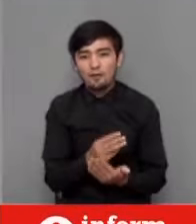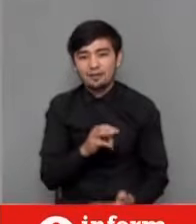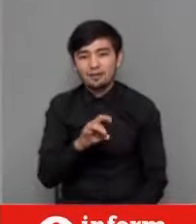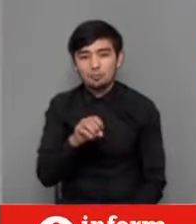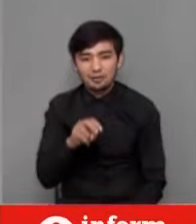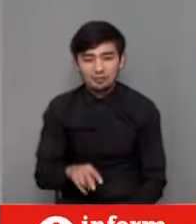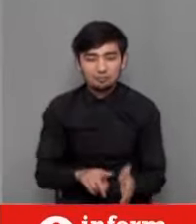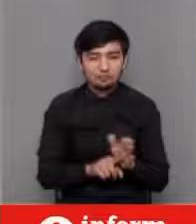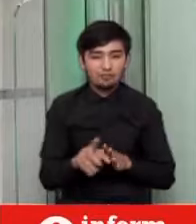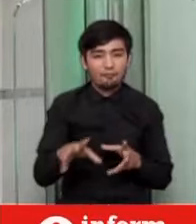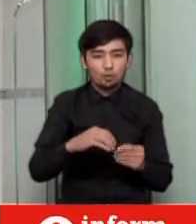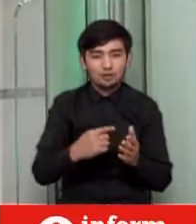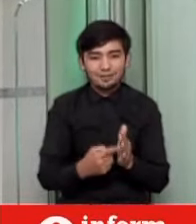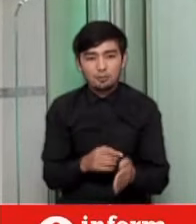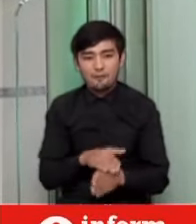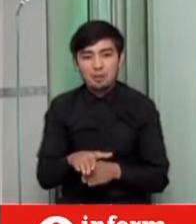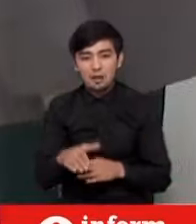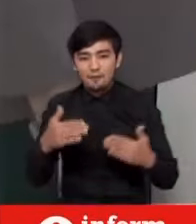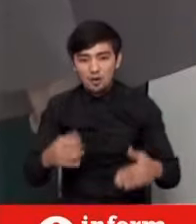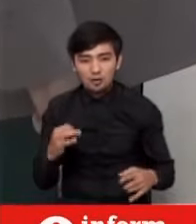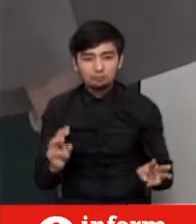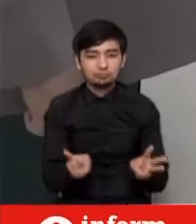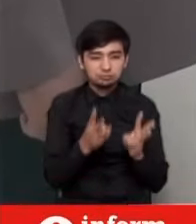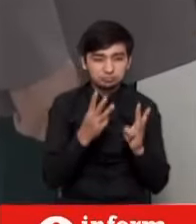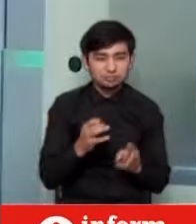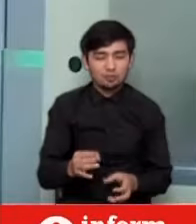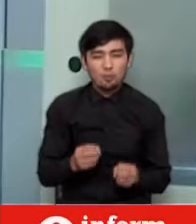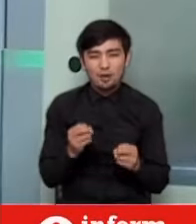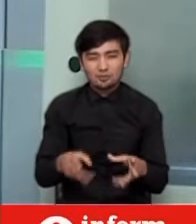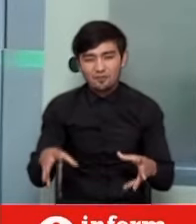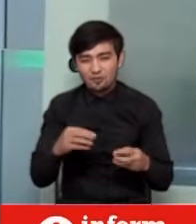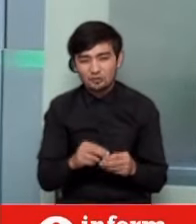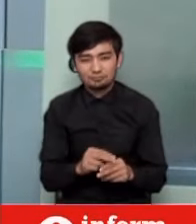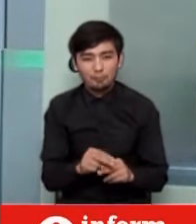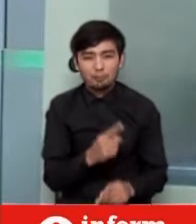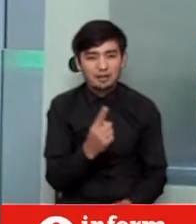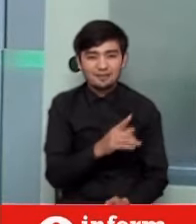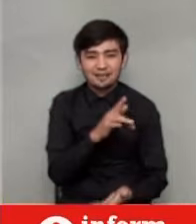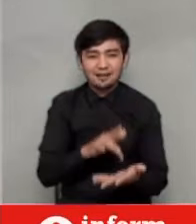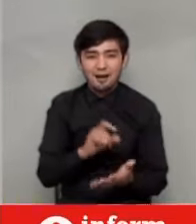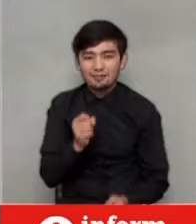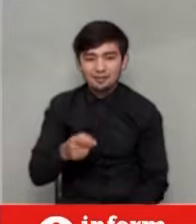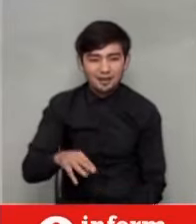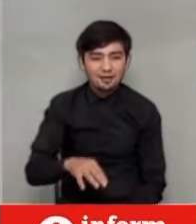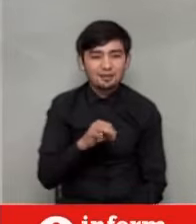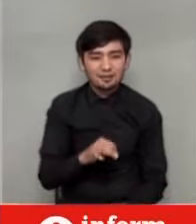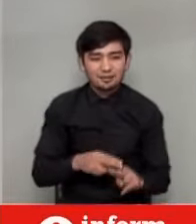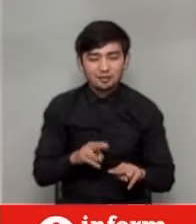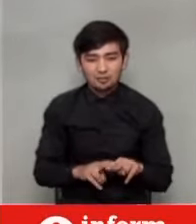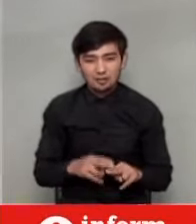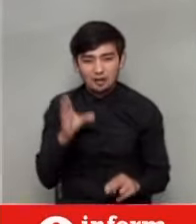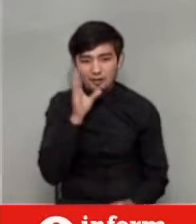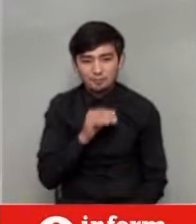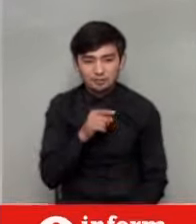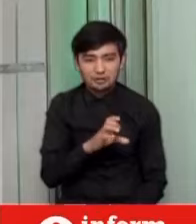соблюдением всех требований требований пожарной и сейсмической безопасности он станет первым в Центральной Азии обладающим международной